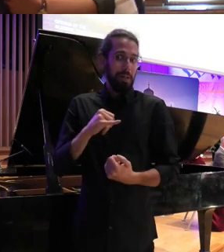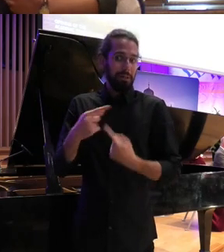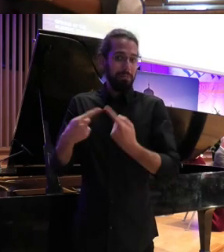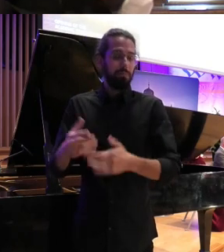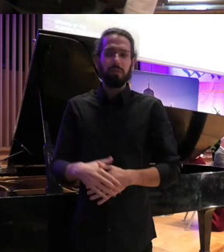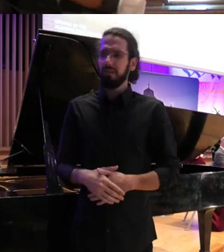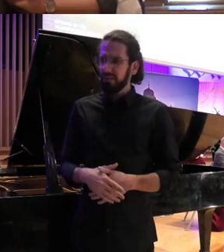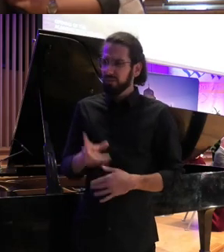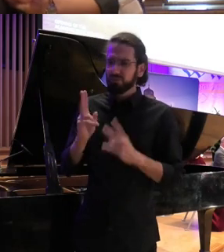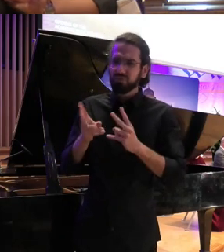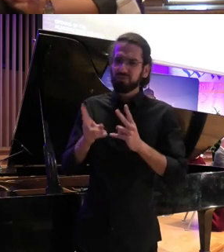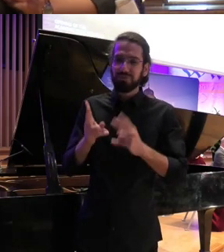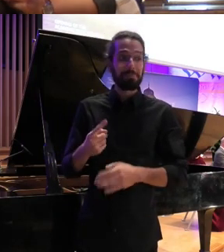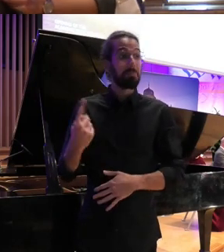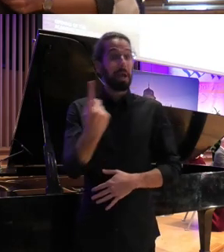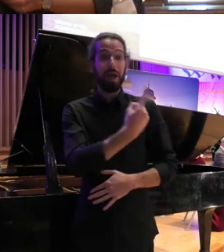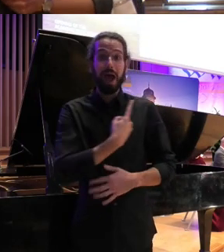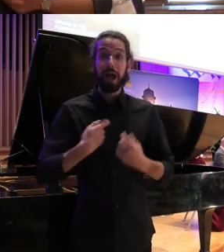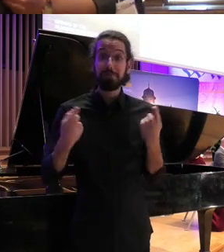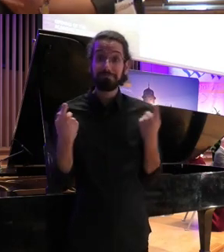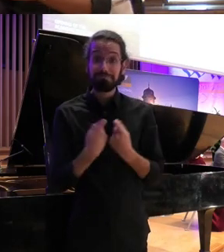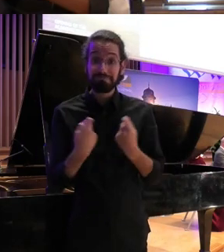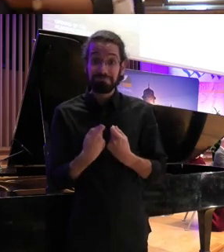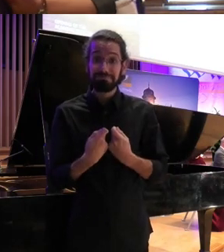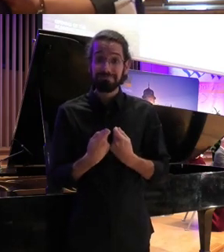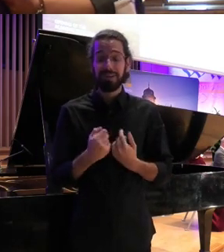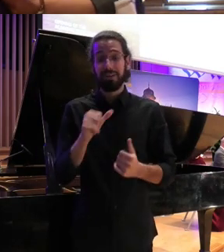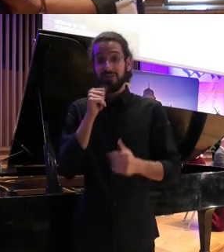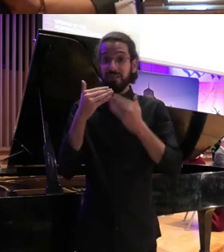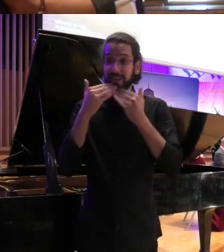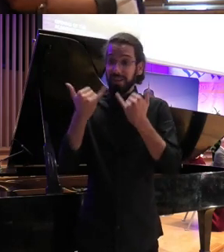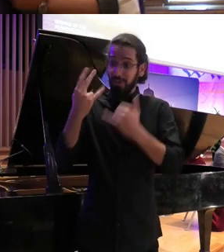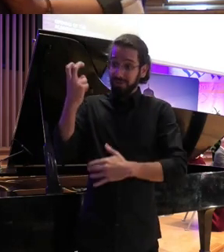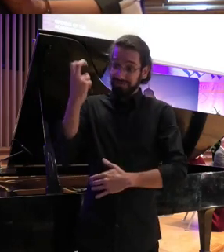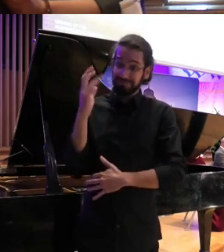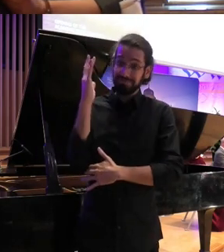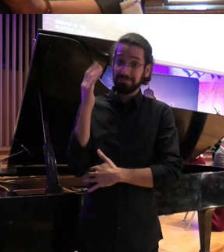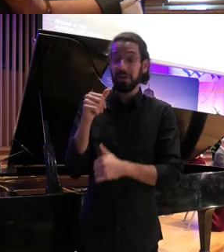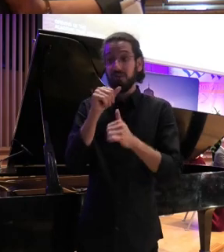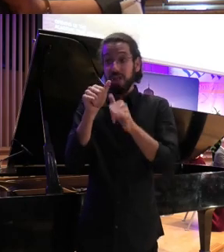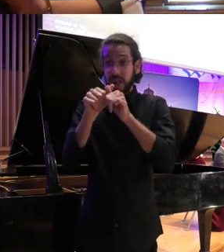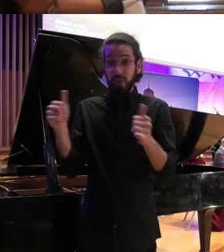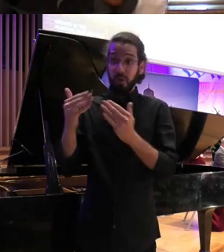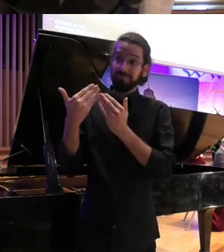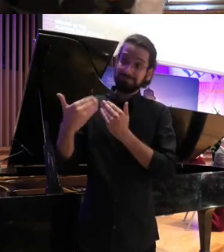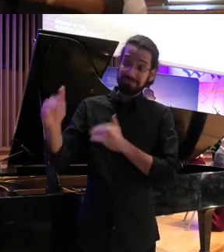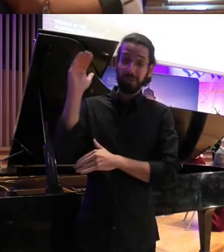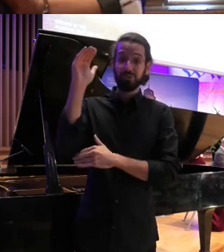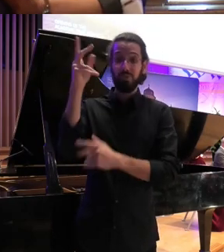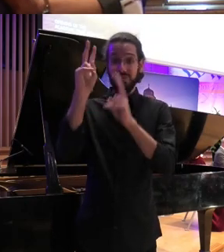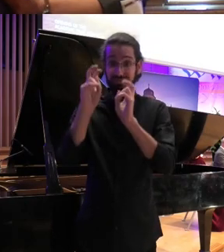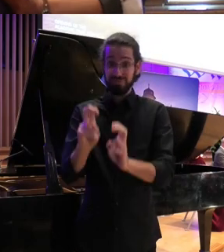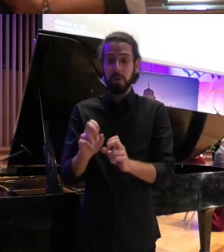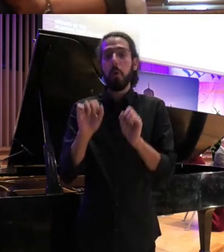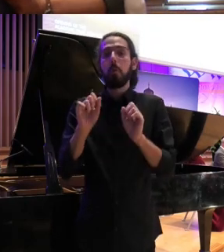klingt wirklich spannend. Wir sind alle sehr gespannt, würde ich sagen. Und ich danke Ihnen, dass Sie bei uns waren. Wünsche Ihnen für Ihre Zukunft natürlich auch alles Gute. Vielleicht, dass sich gar nicht so